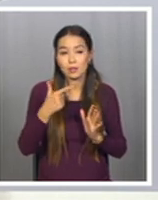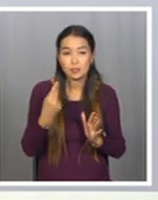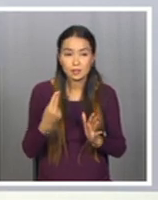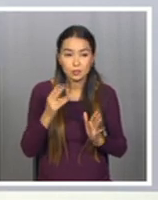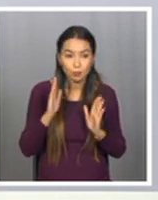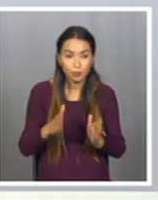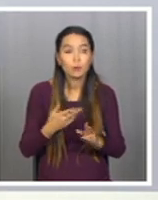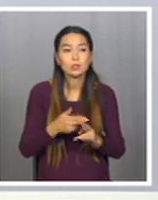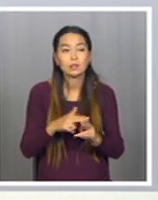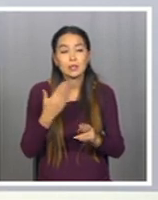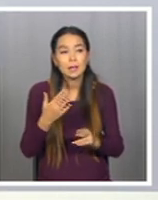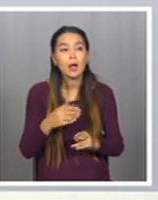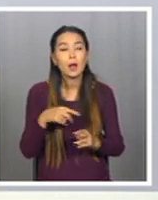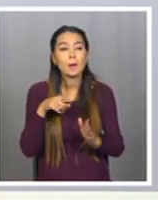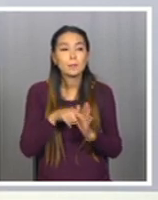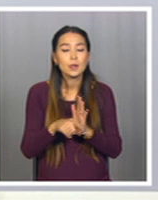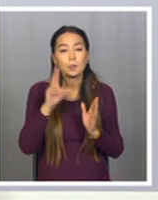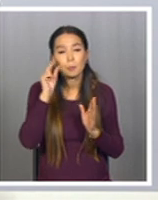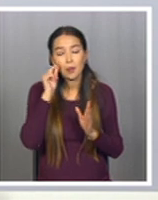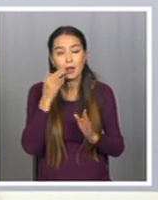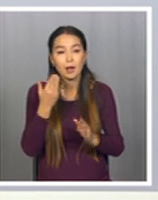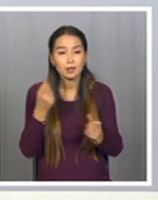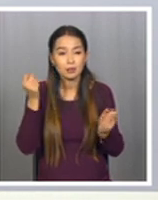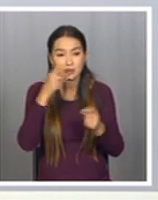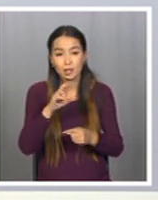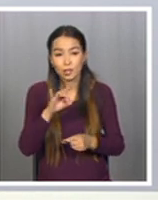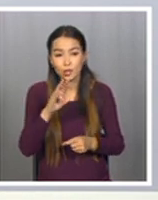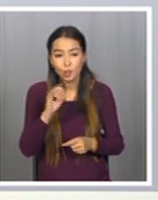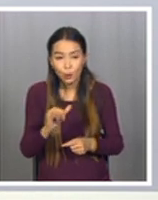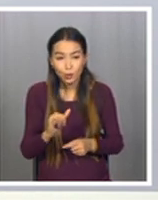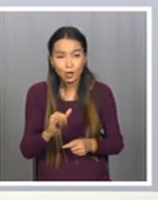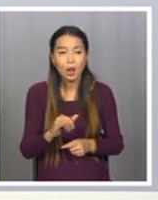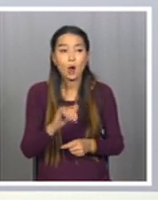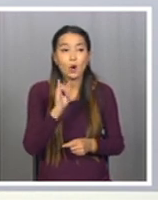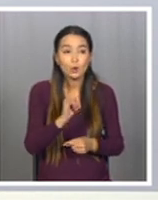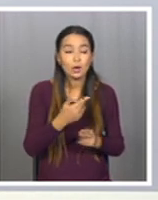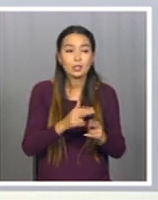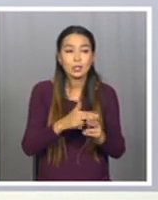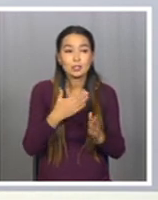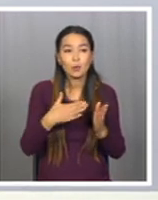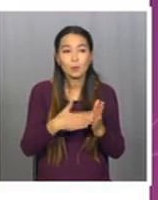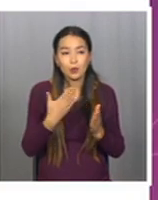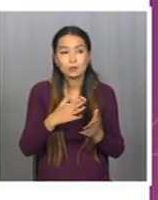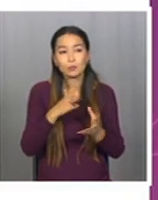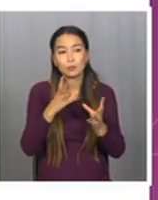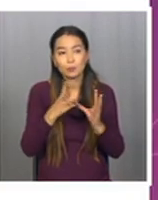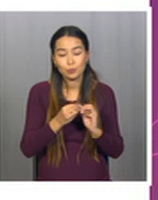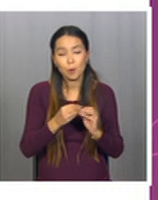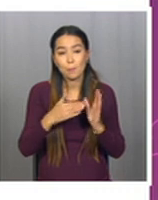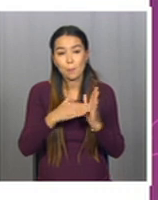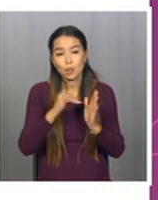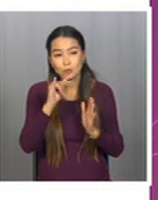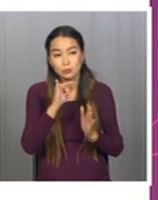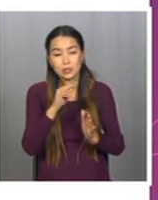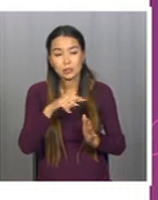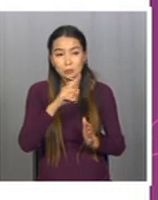әсерлік мәнін анықтайық. Кернеудің де әсерлік мәні, бізде кернеудің максимум мәні түбір асты 2-ке бөлгенге тең.